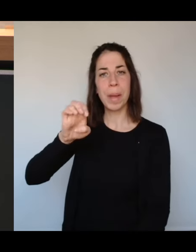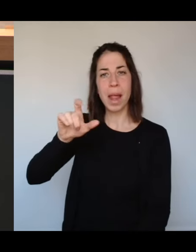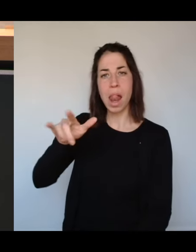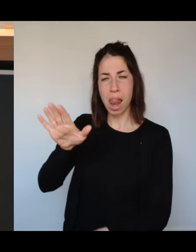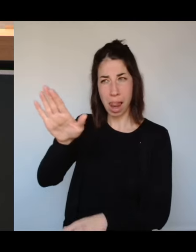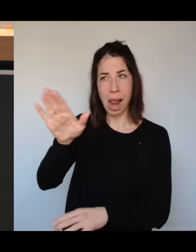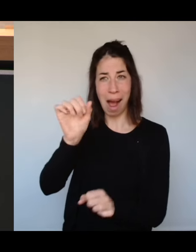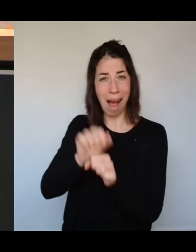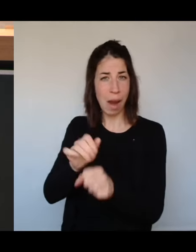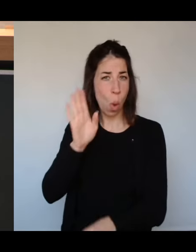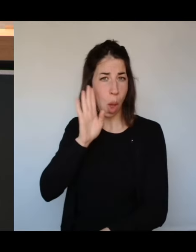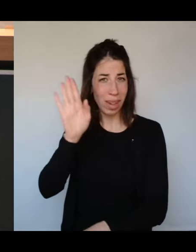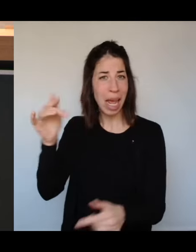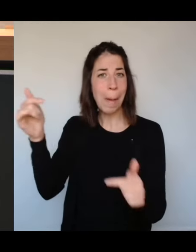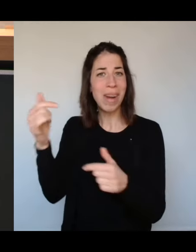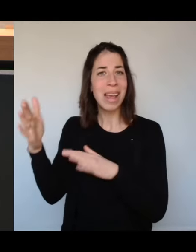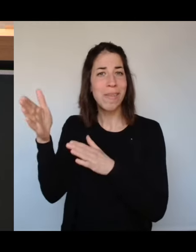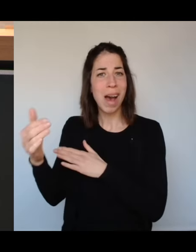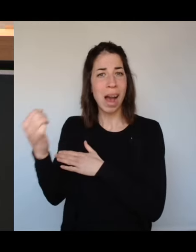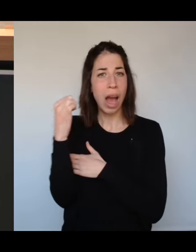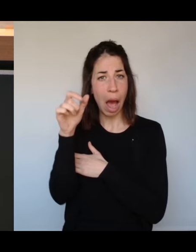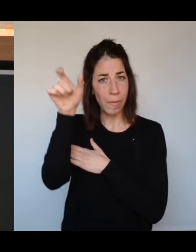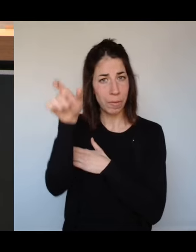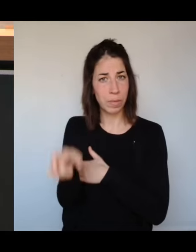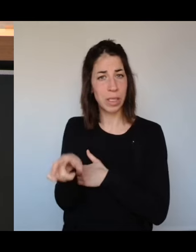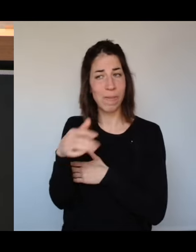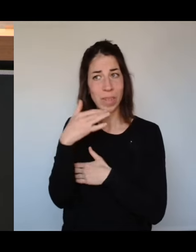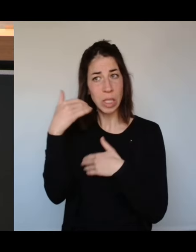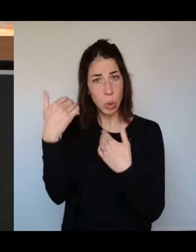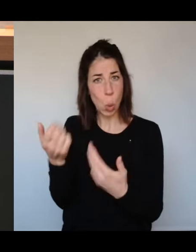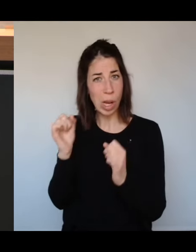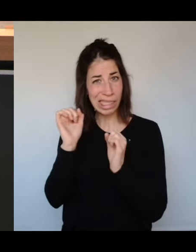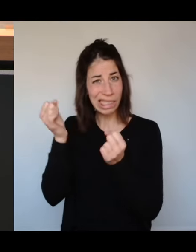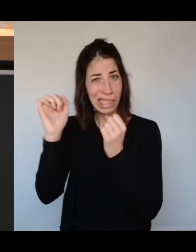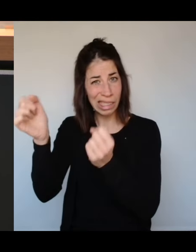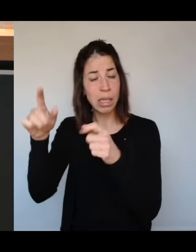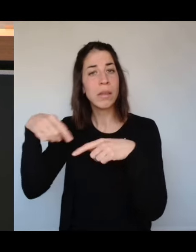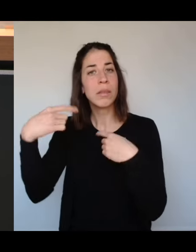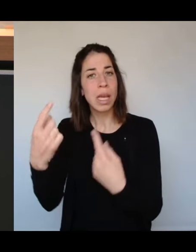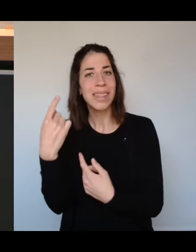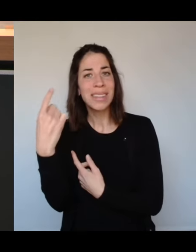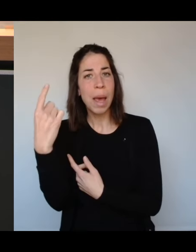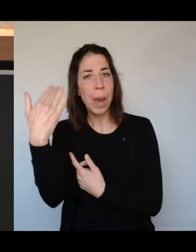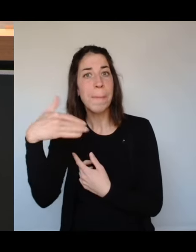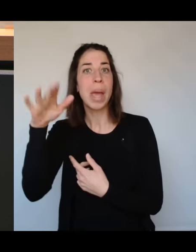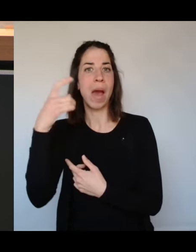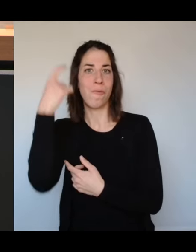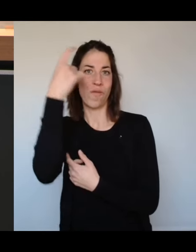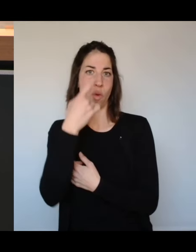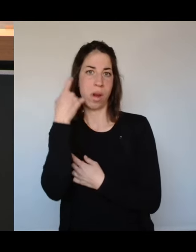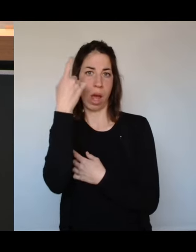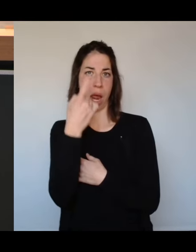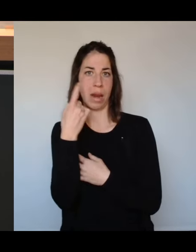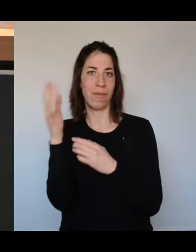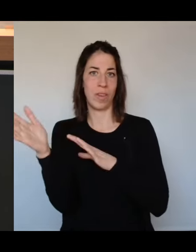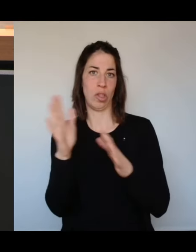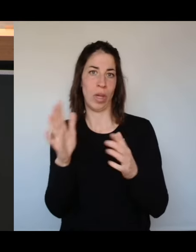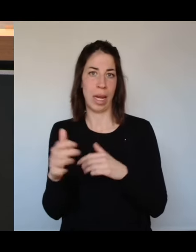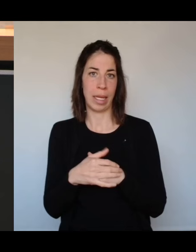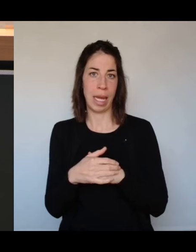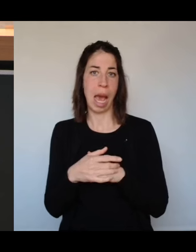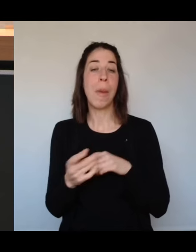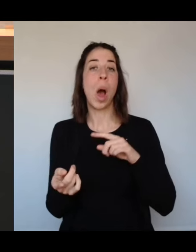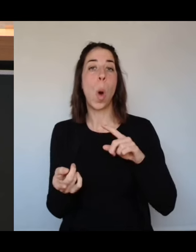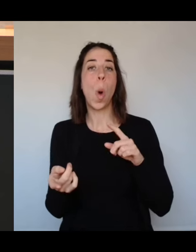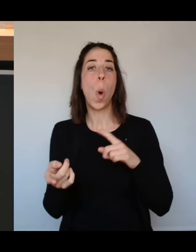dann würde sie sich noch viel mehr wundern. Umgekehrt, bei der AfD,